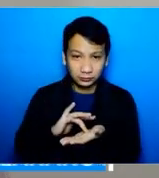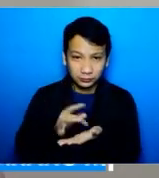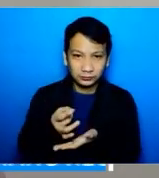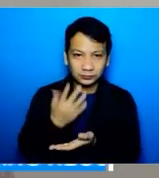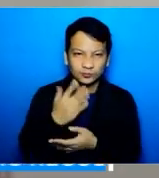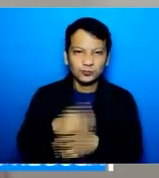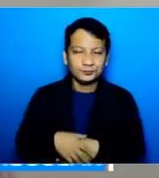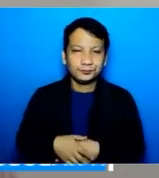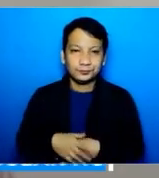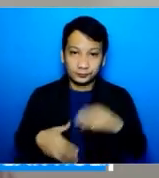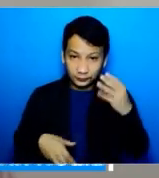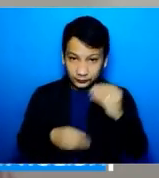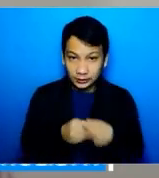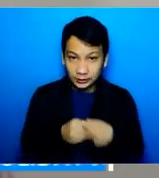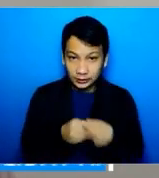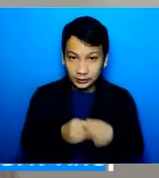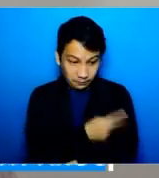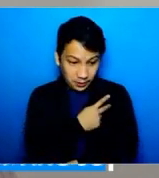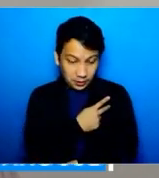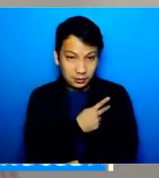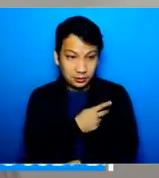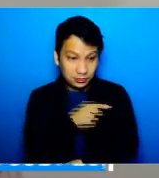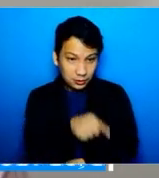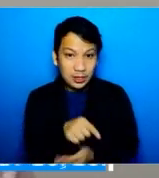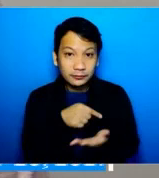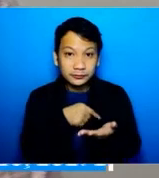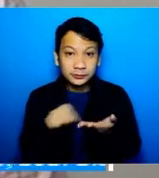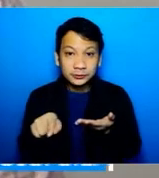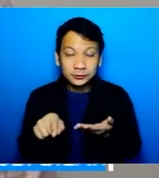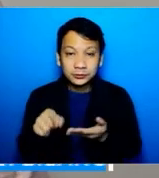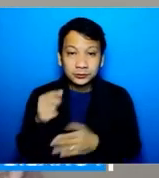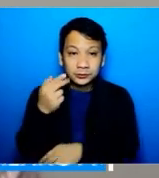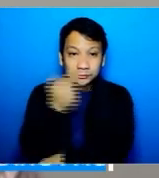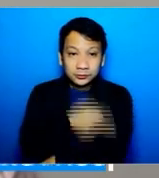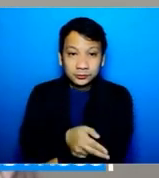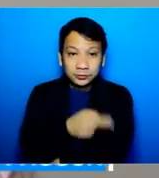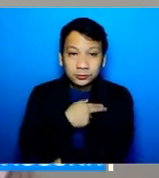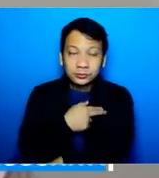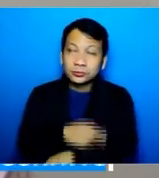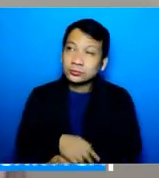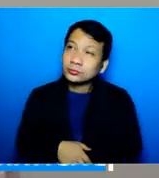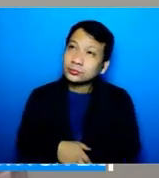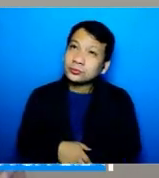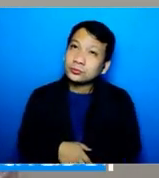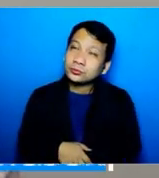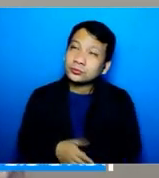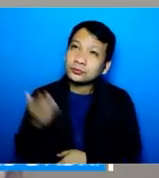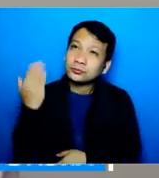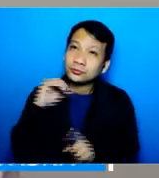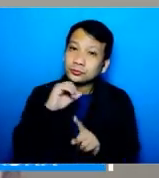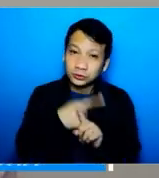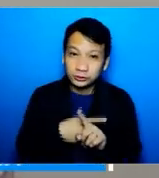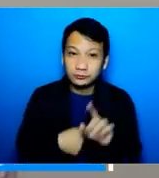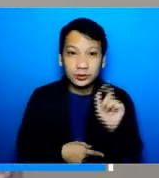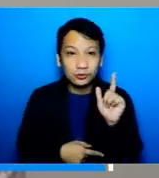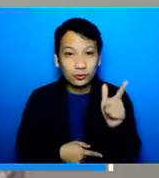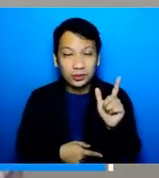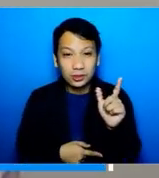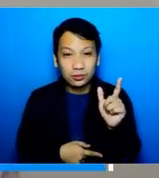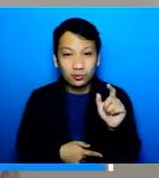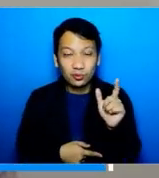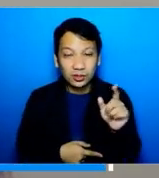mga patients na pinagbayad ng hospitals ng panahon ng April 2021